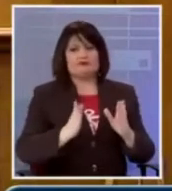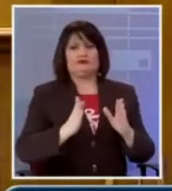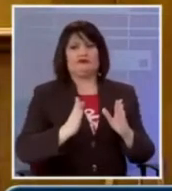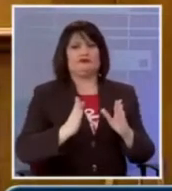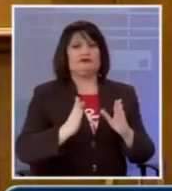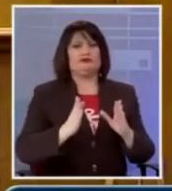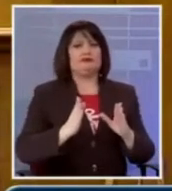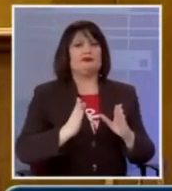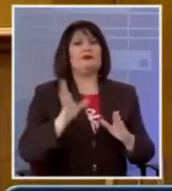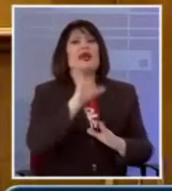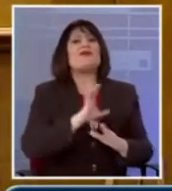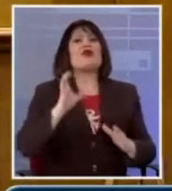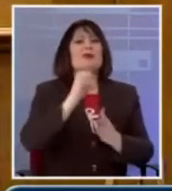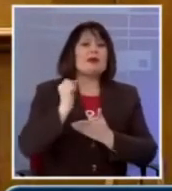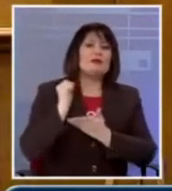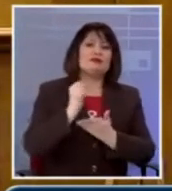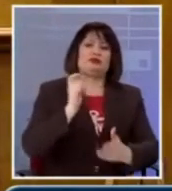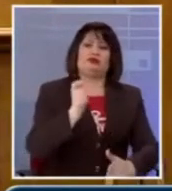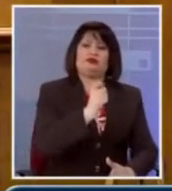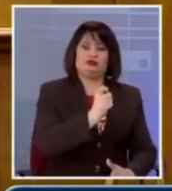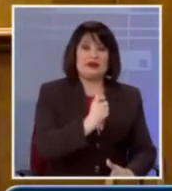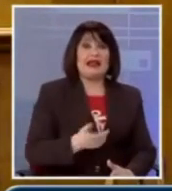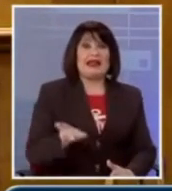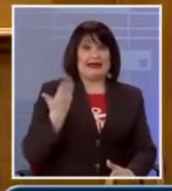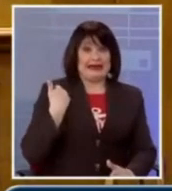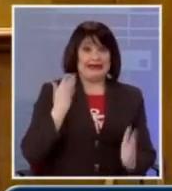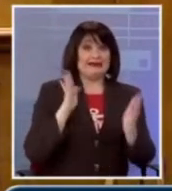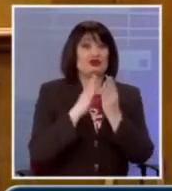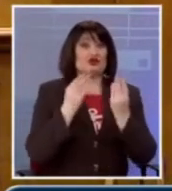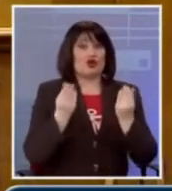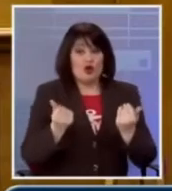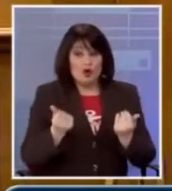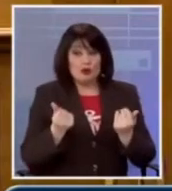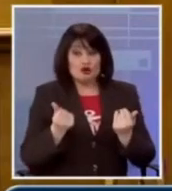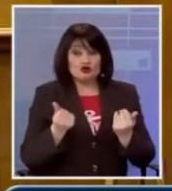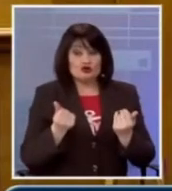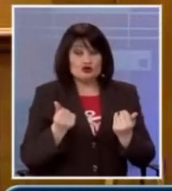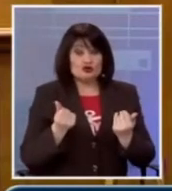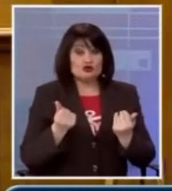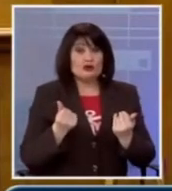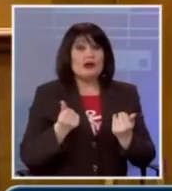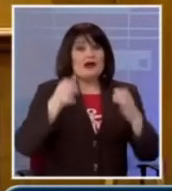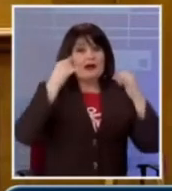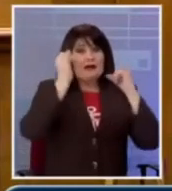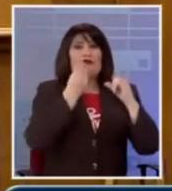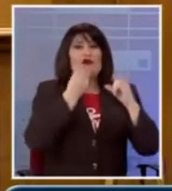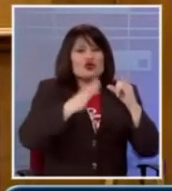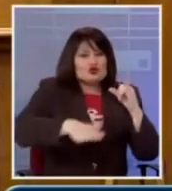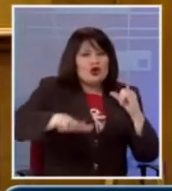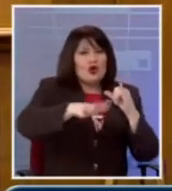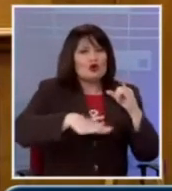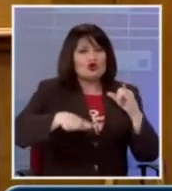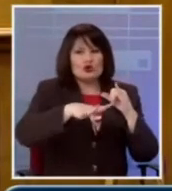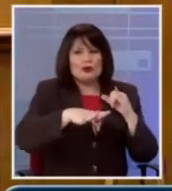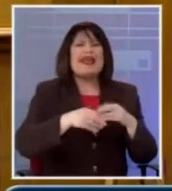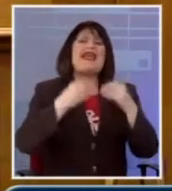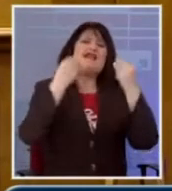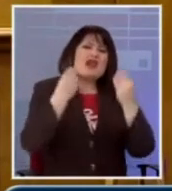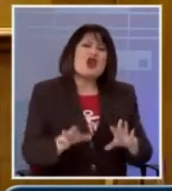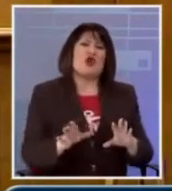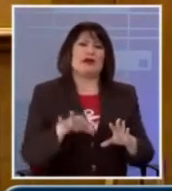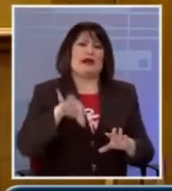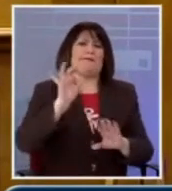των κοινοτικών πόρων. Η μέχρι χτες αντιμετώπιση, αγαπητοί συνάδελφοι των βοσκοτόπων, αποτελεί τη χειρότερη